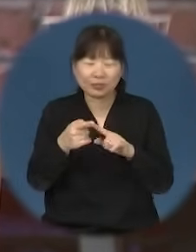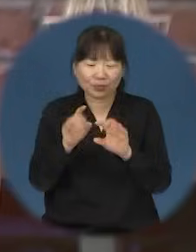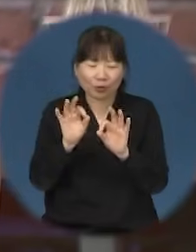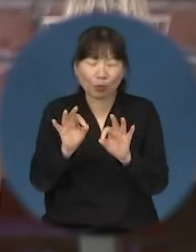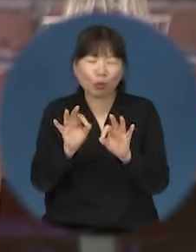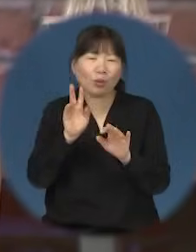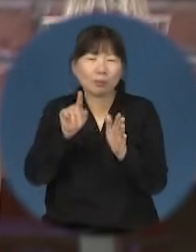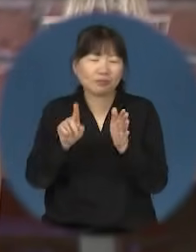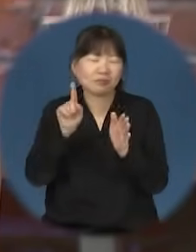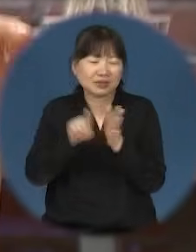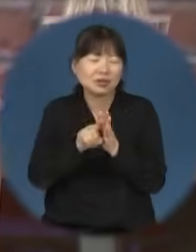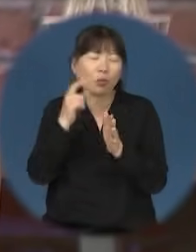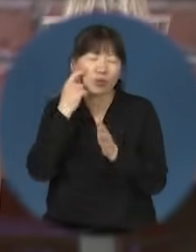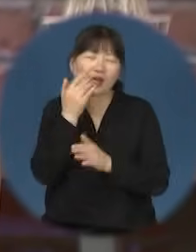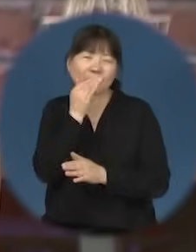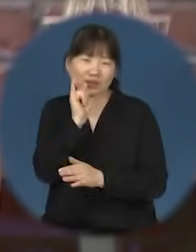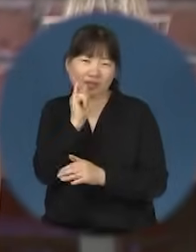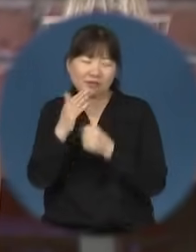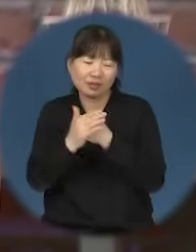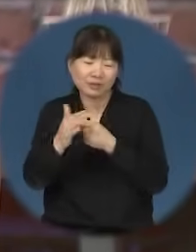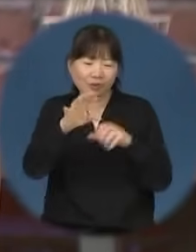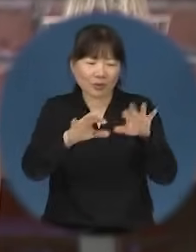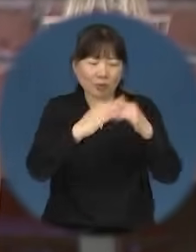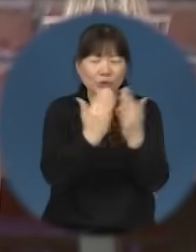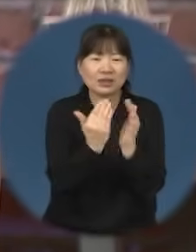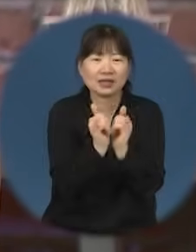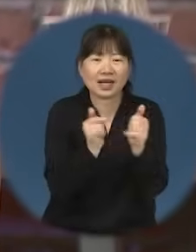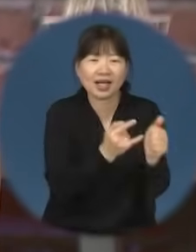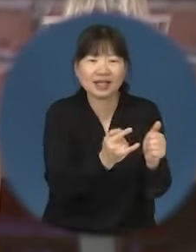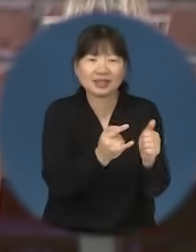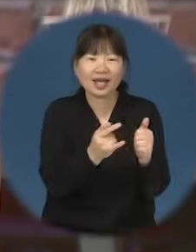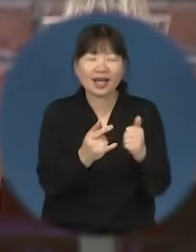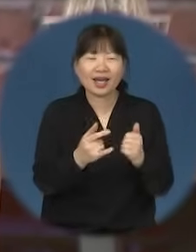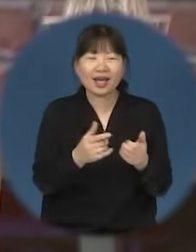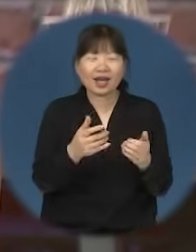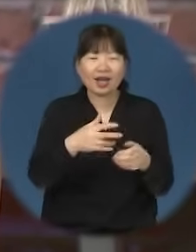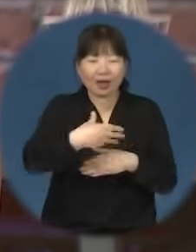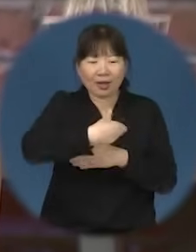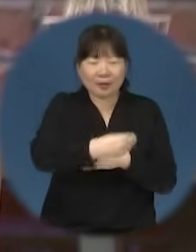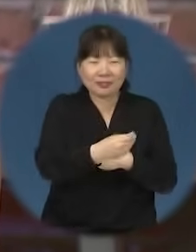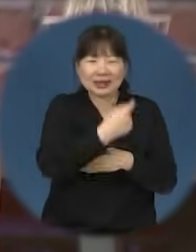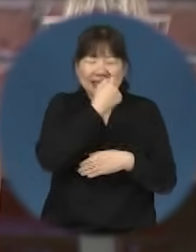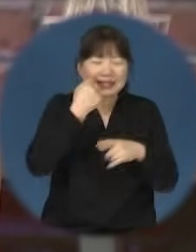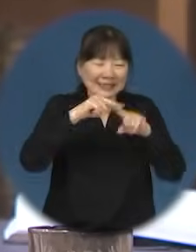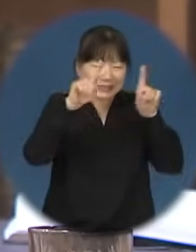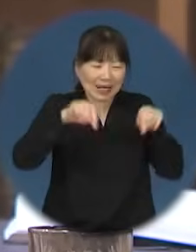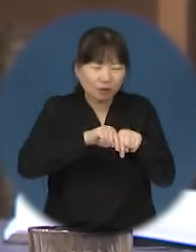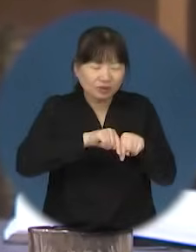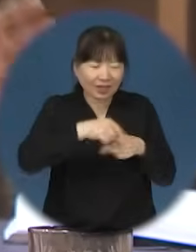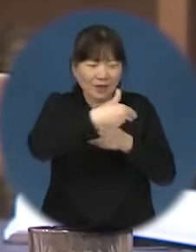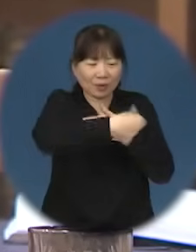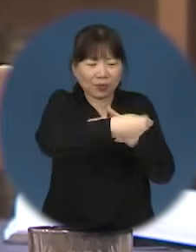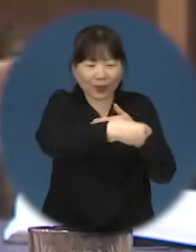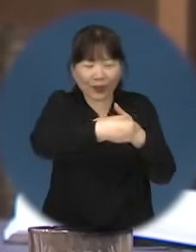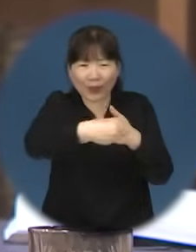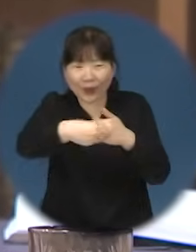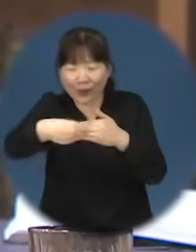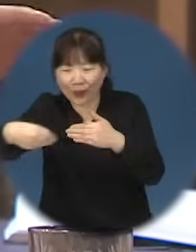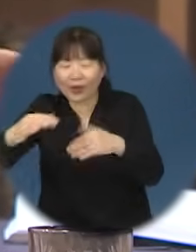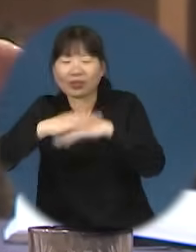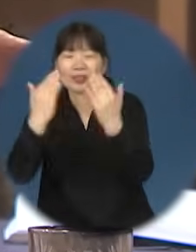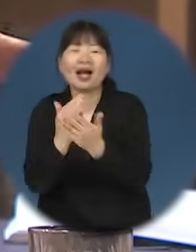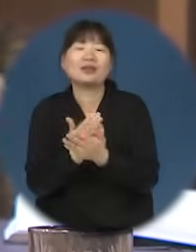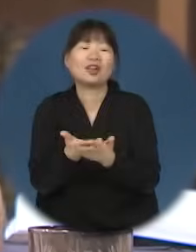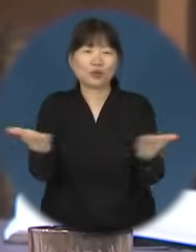보니까 동네 모든 사람한테 차용증을 다 복사를 해서 하나씩 다 갖고 있는 거예요. 동네 100명이 살면 100명한테